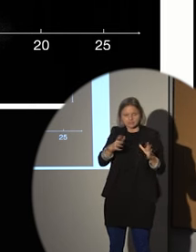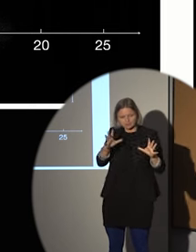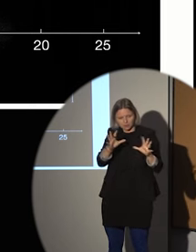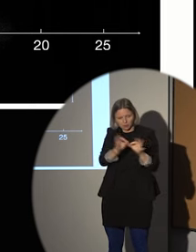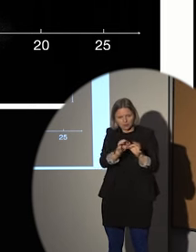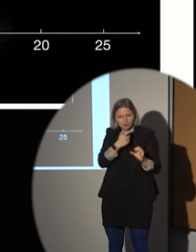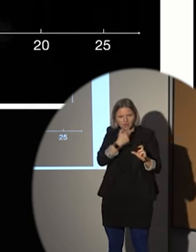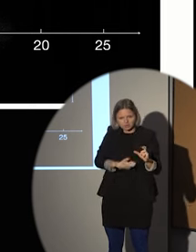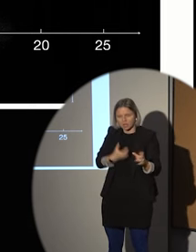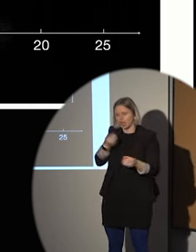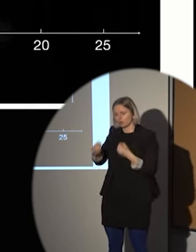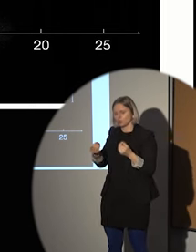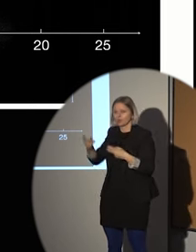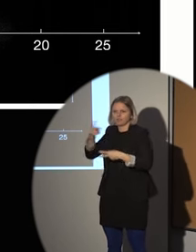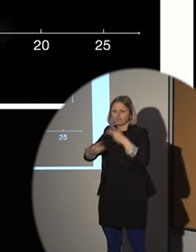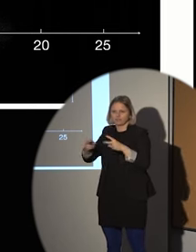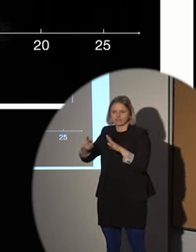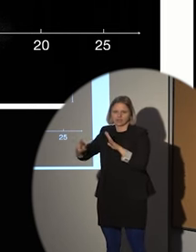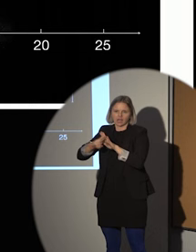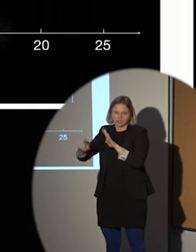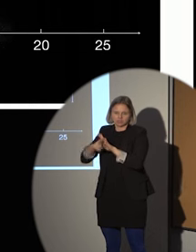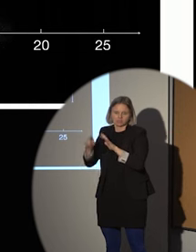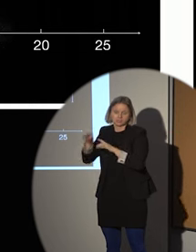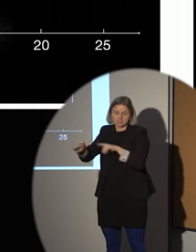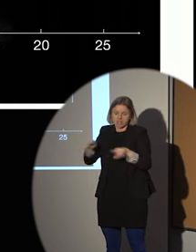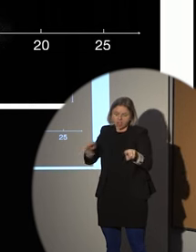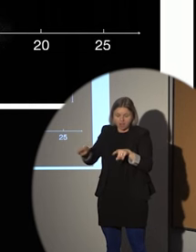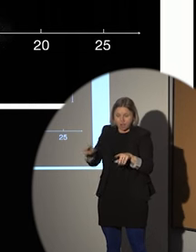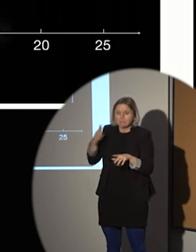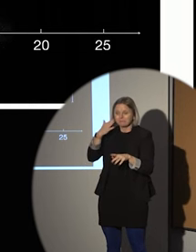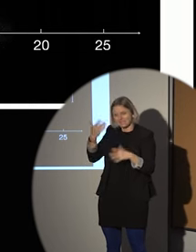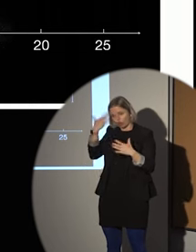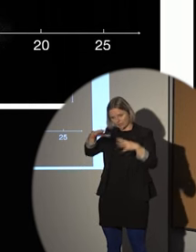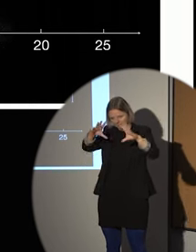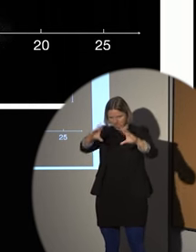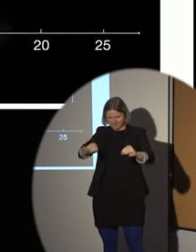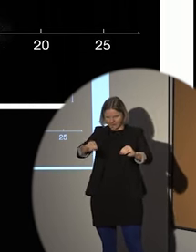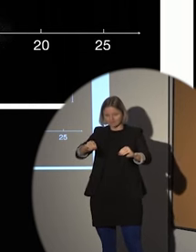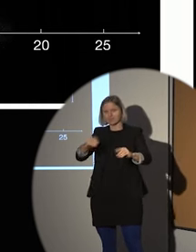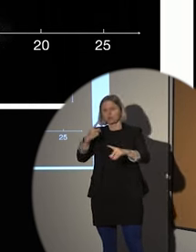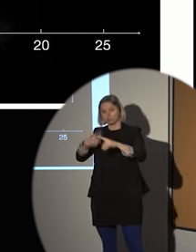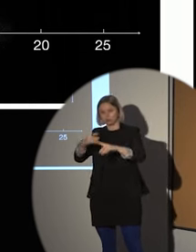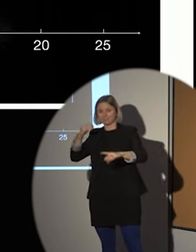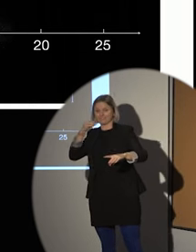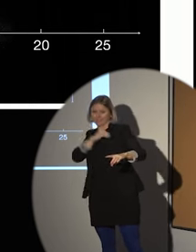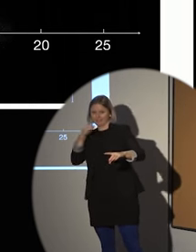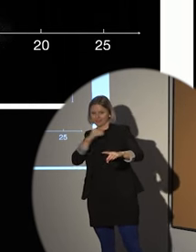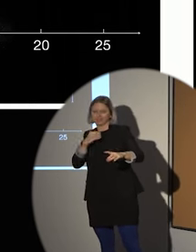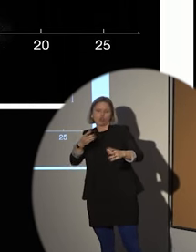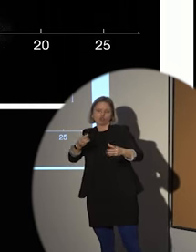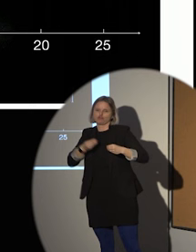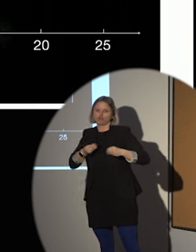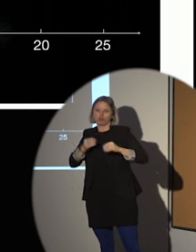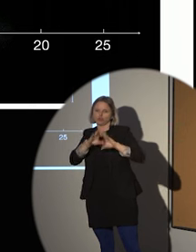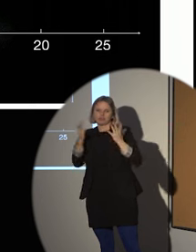relativiste, si vous connaissez en même temps la position et la vitesse, vous connaissez